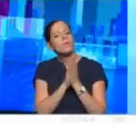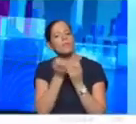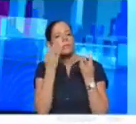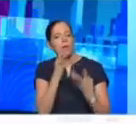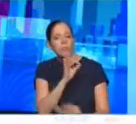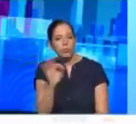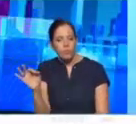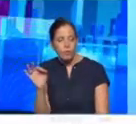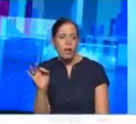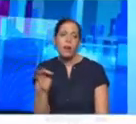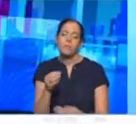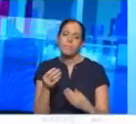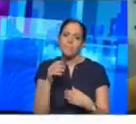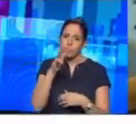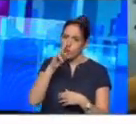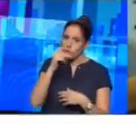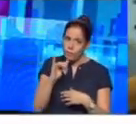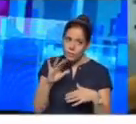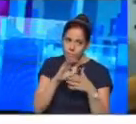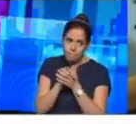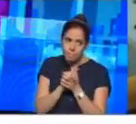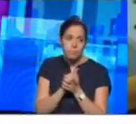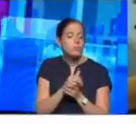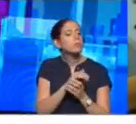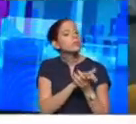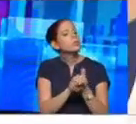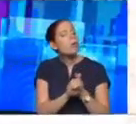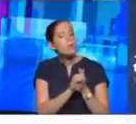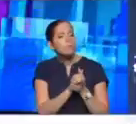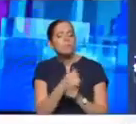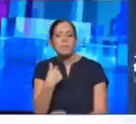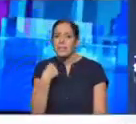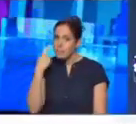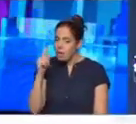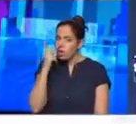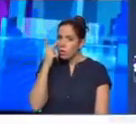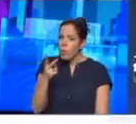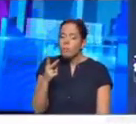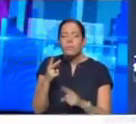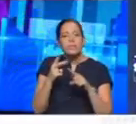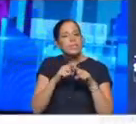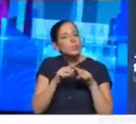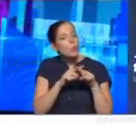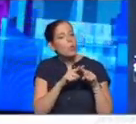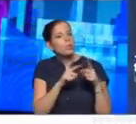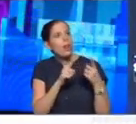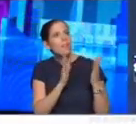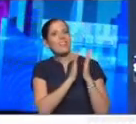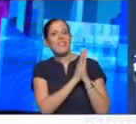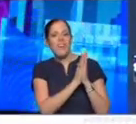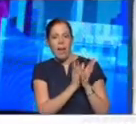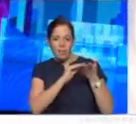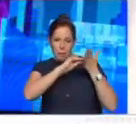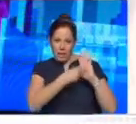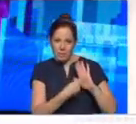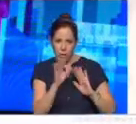אלינו שפי פז. שלום שפי. שלום נטל. אז אני מניחה שאתם רואים סוג של אור בקצה המנהרה עם החתימה